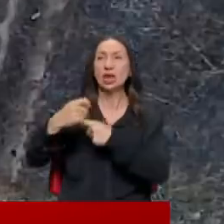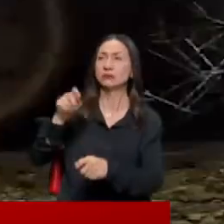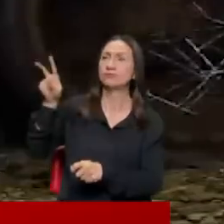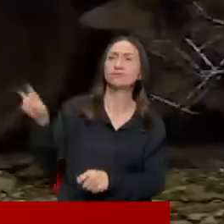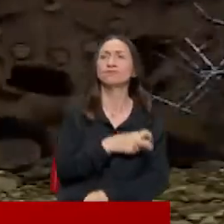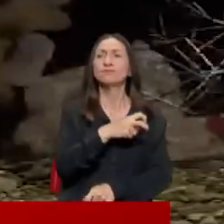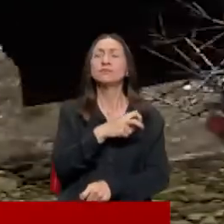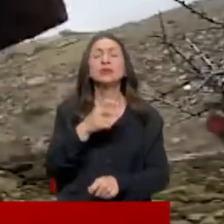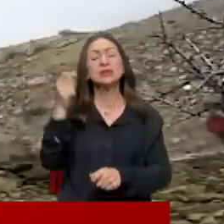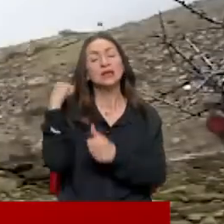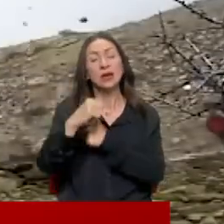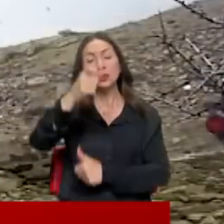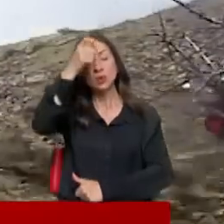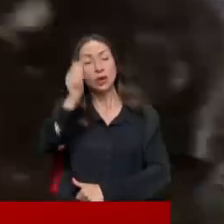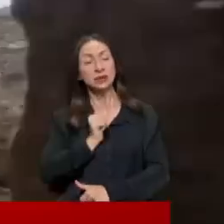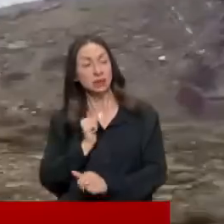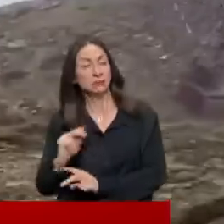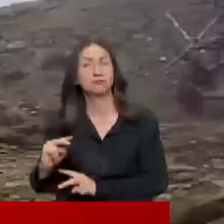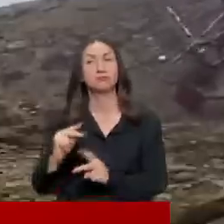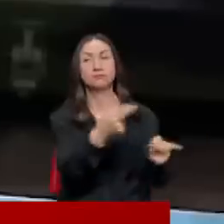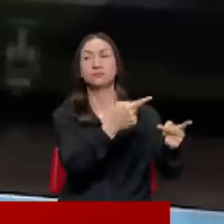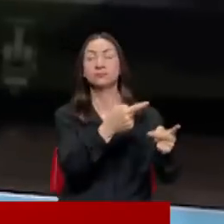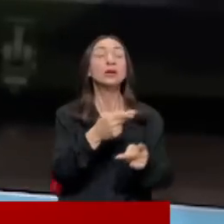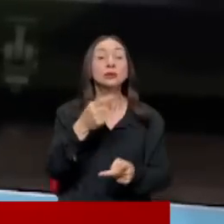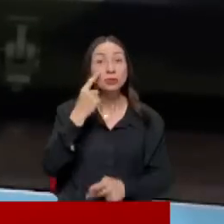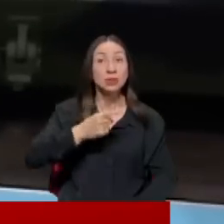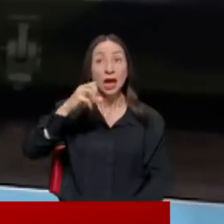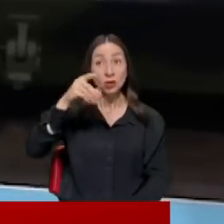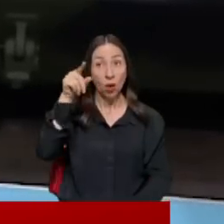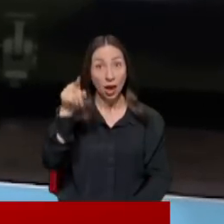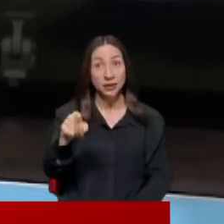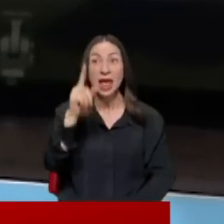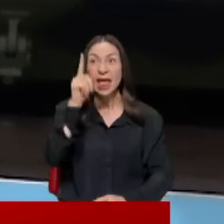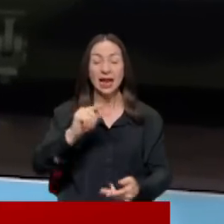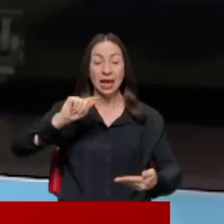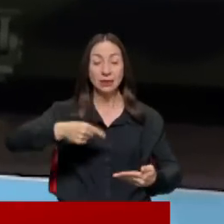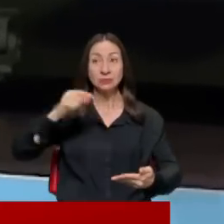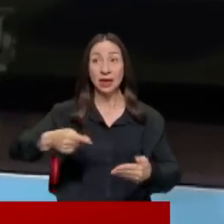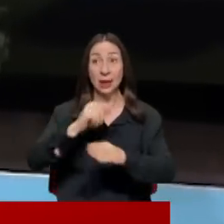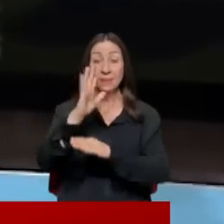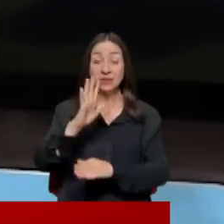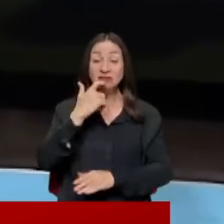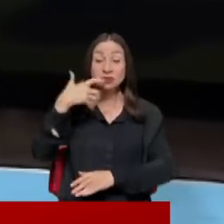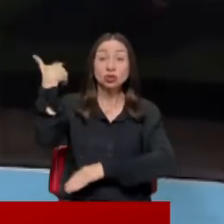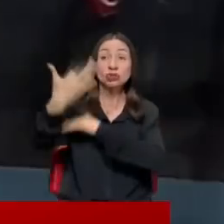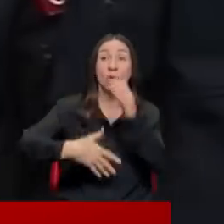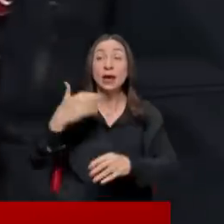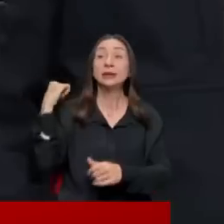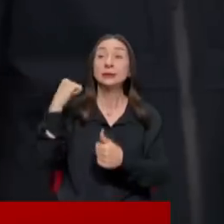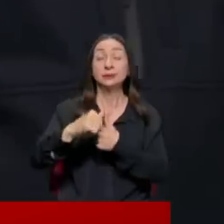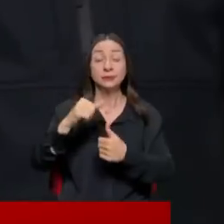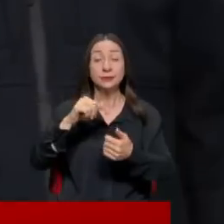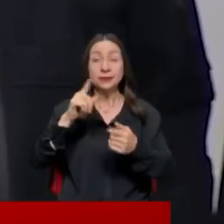alınarak tekrar Türk Silahlı Kuvvetleri'nin bünyesine verilmesi. Cumhurbaşkanı Erdoğan ilk imzalar atıldıktan 5 yıl sonra